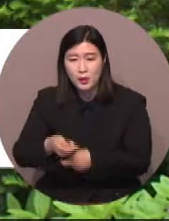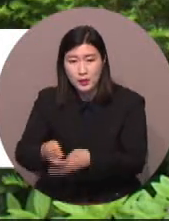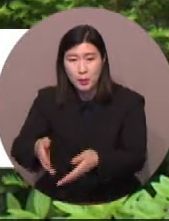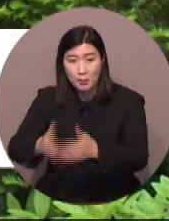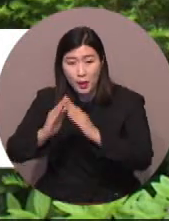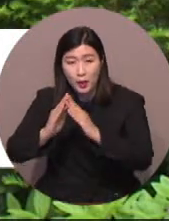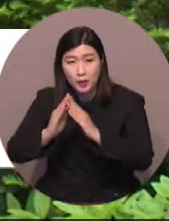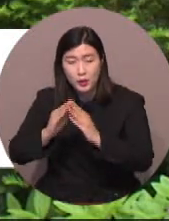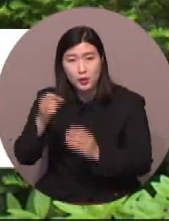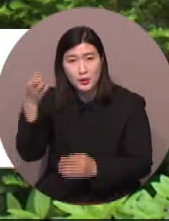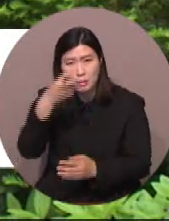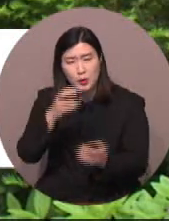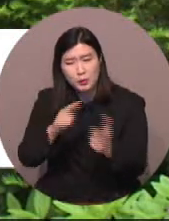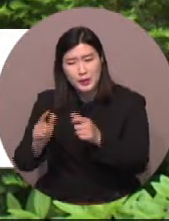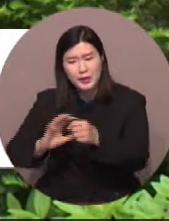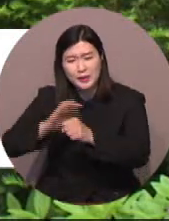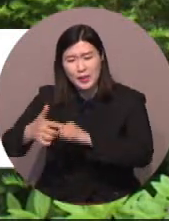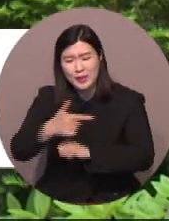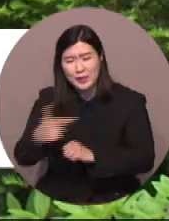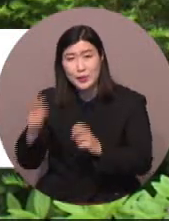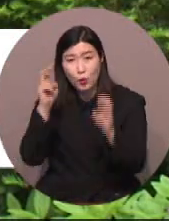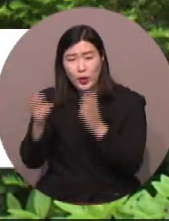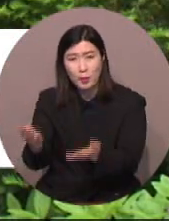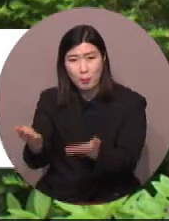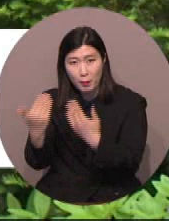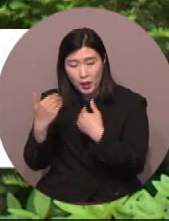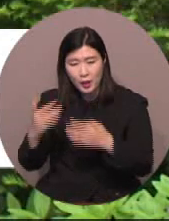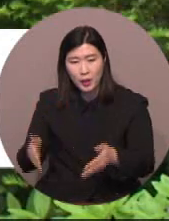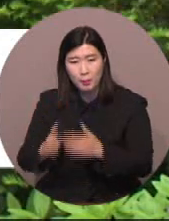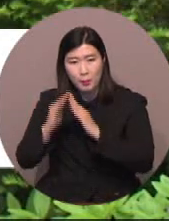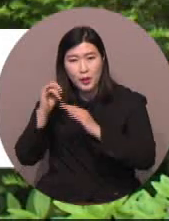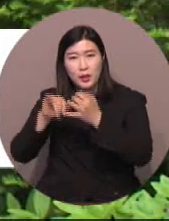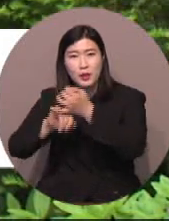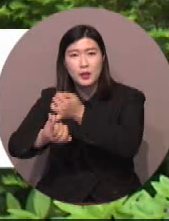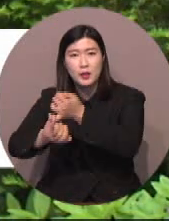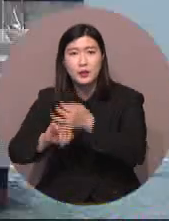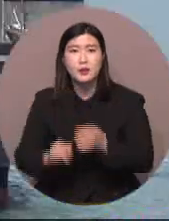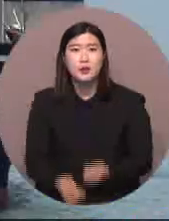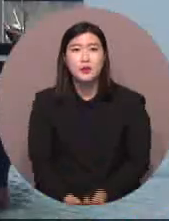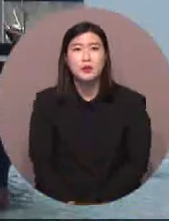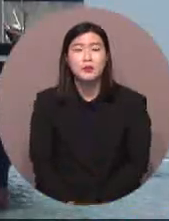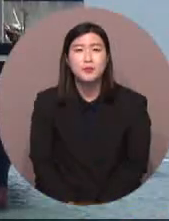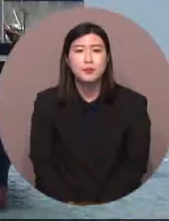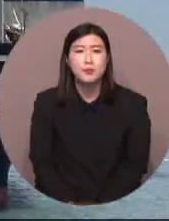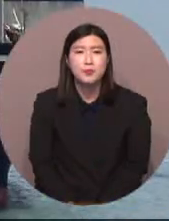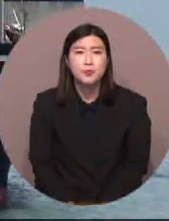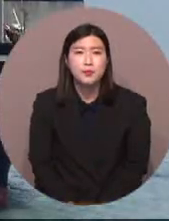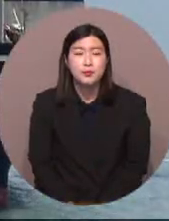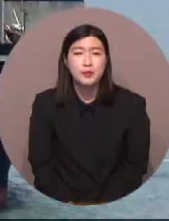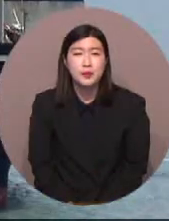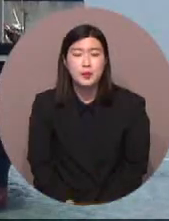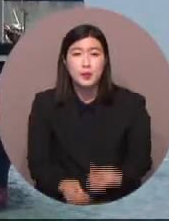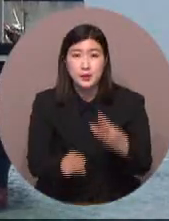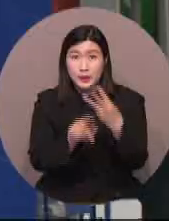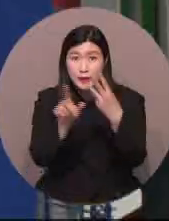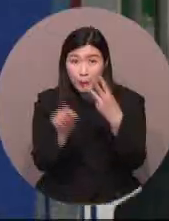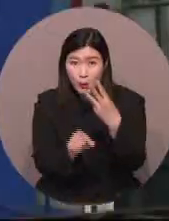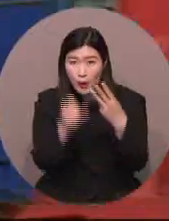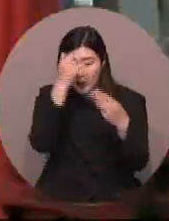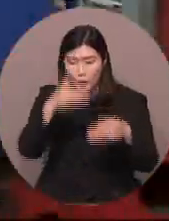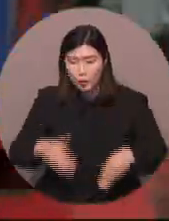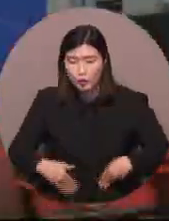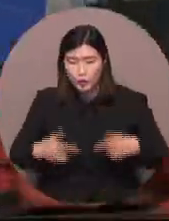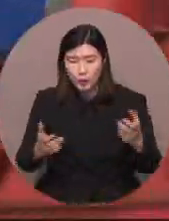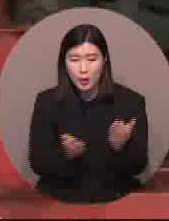삼성과 같은 3개 초일류 기업을 유치하게 씁니다 3월 충남 의 수출이 사상 최대